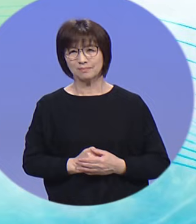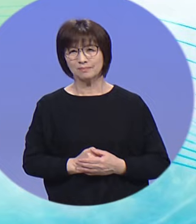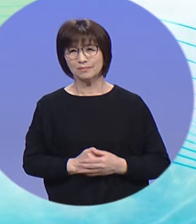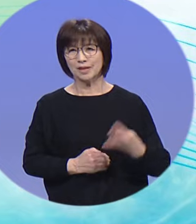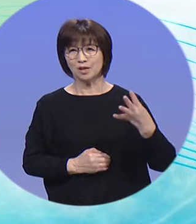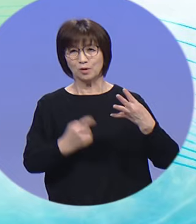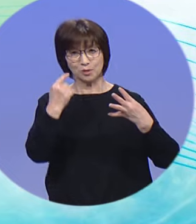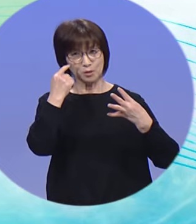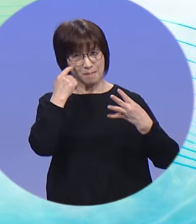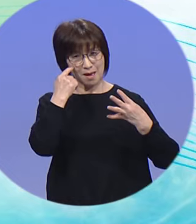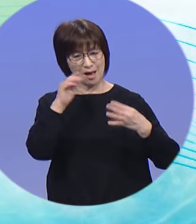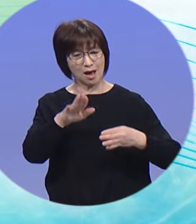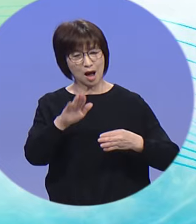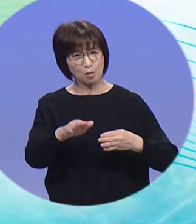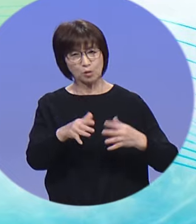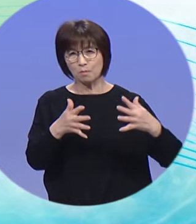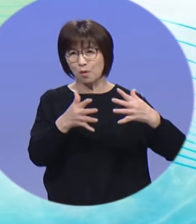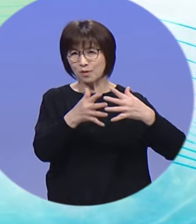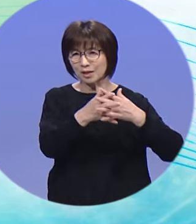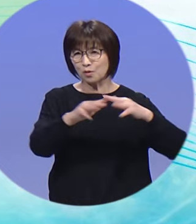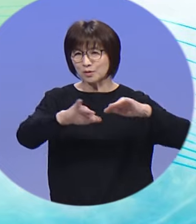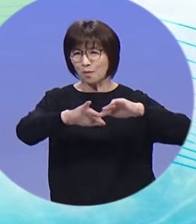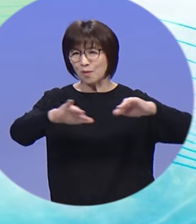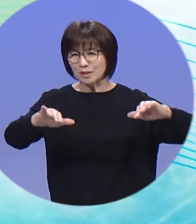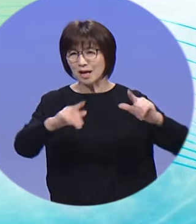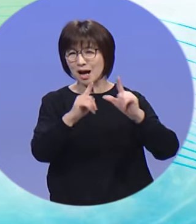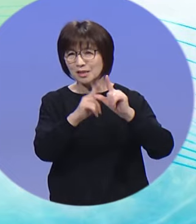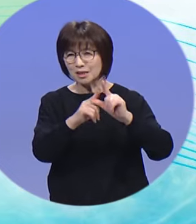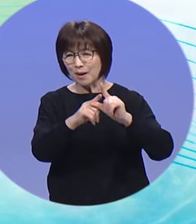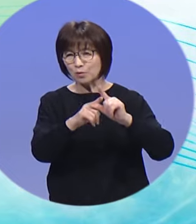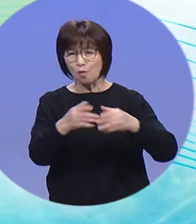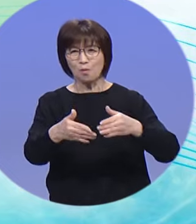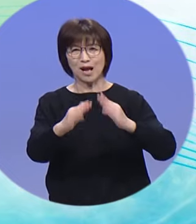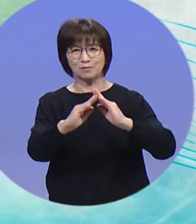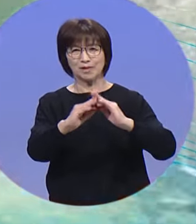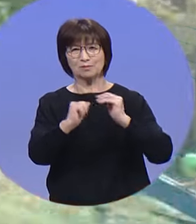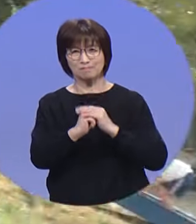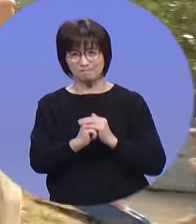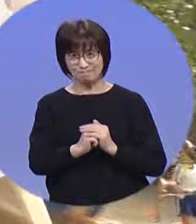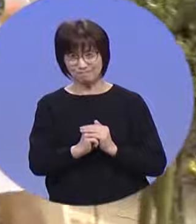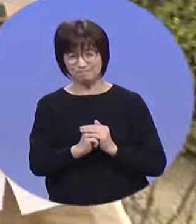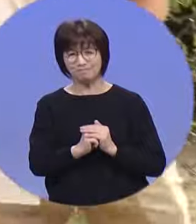4つ目は、子どもの可能性を広げる千葉の確立です。